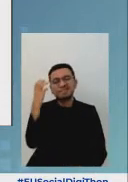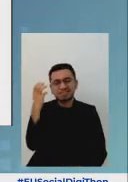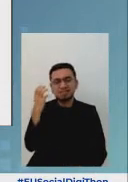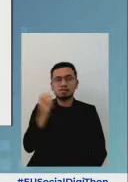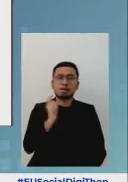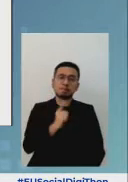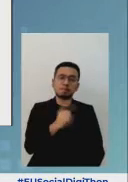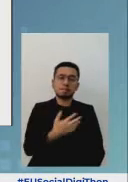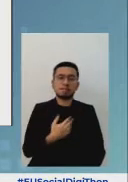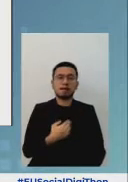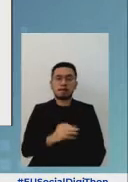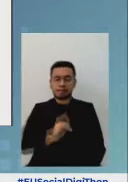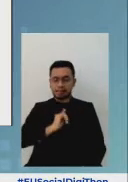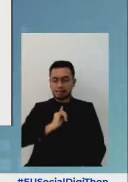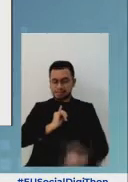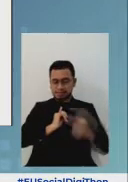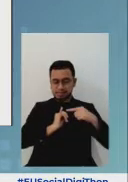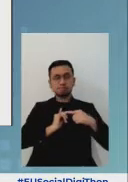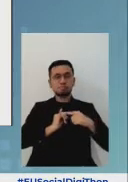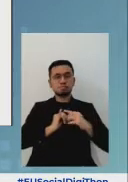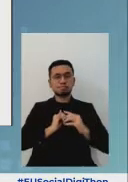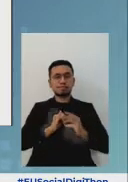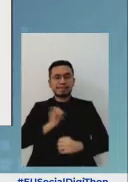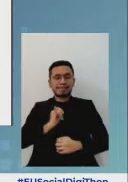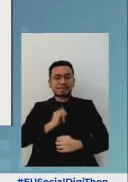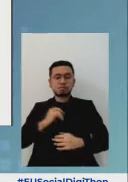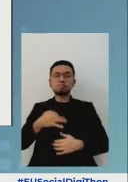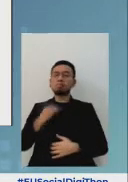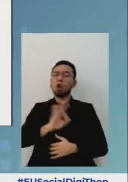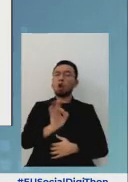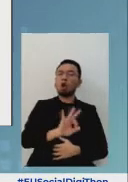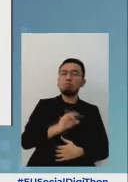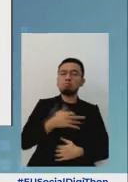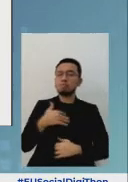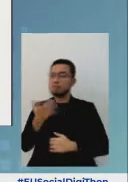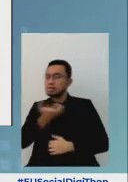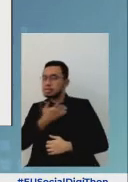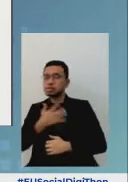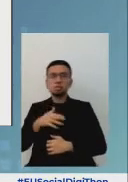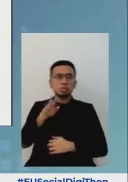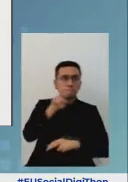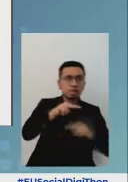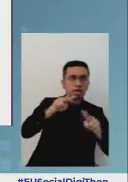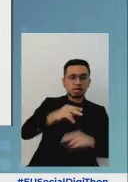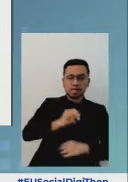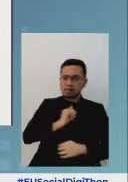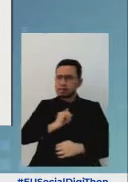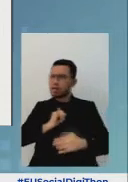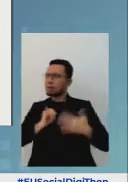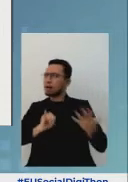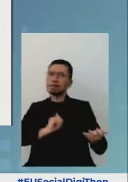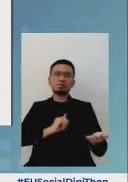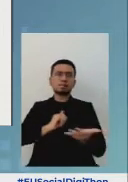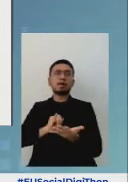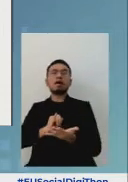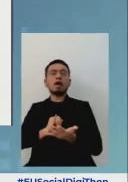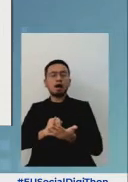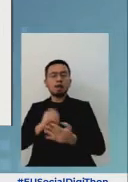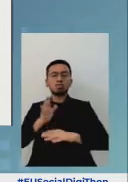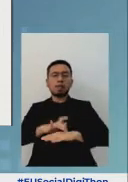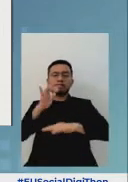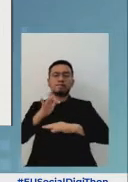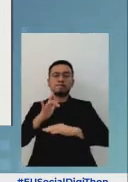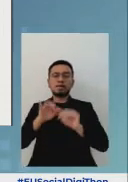diri ya, sensitif banget ya. Nah, itu mereka paling sensitif berada di dunia medsos